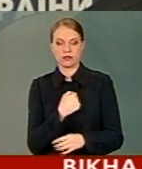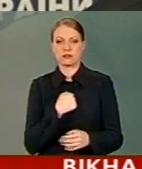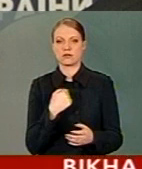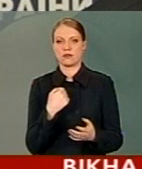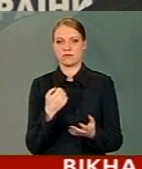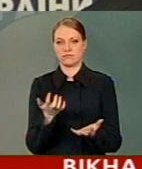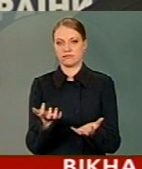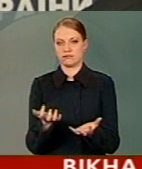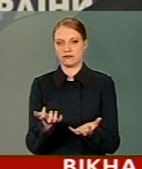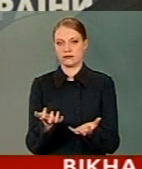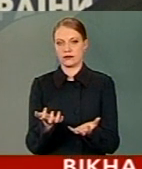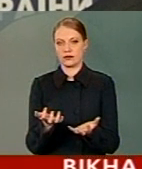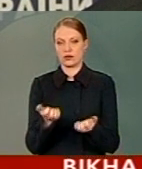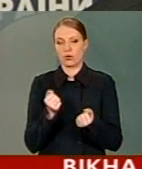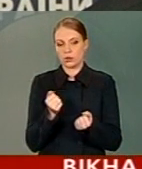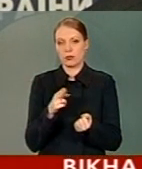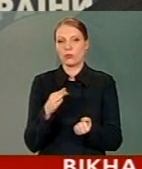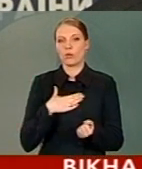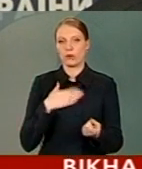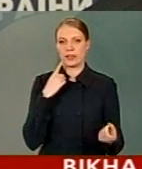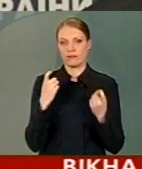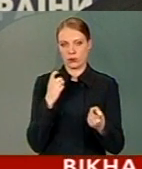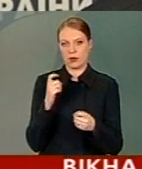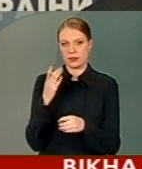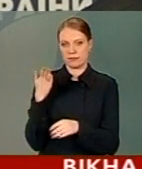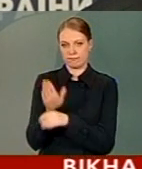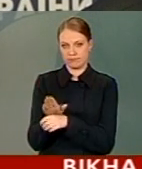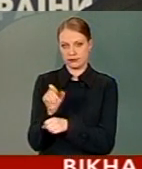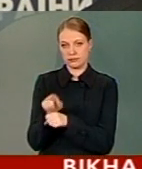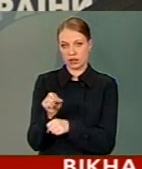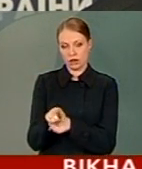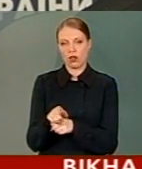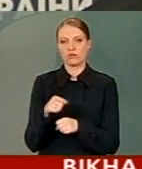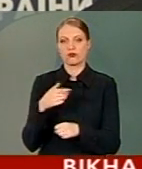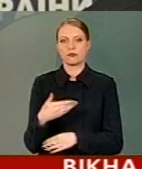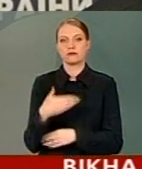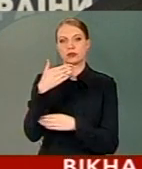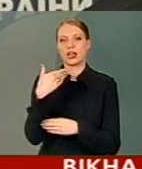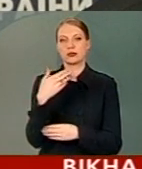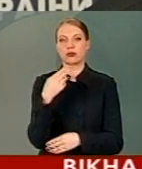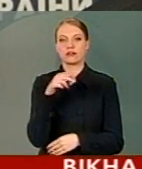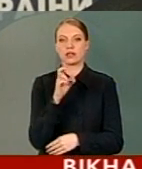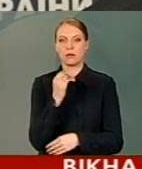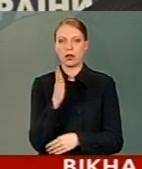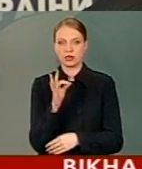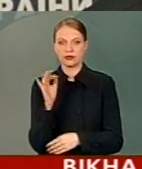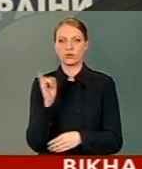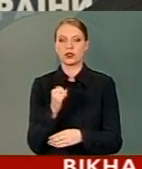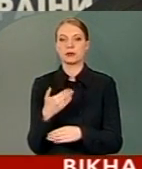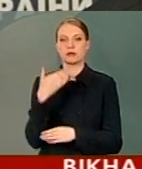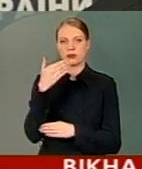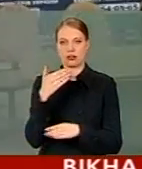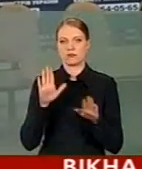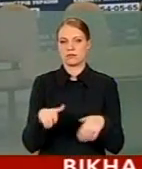отримали, по моїй інформації, задачу підняти прапор в Дебальцево і підняти